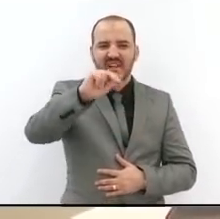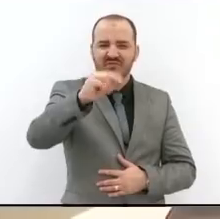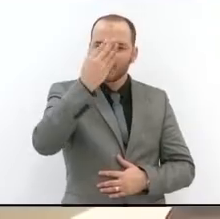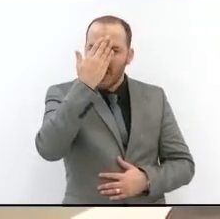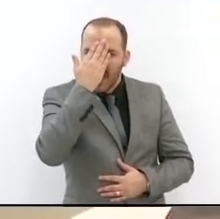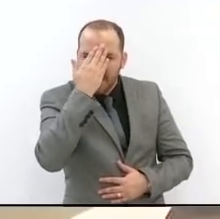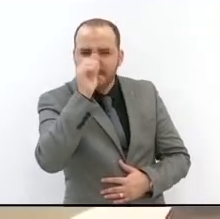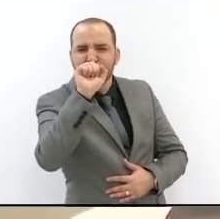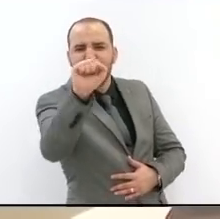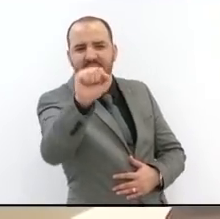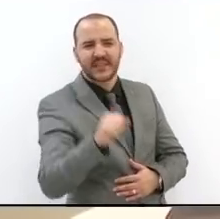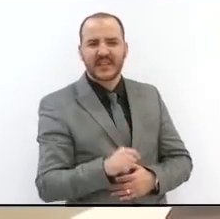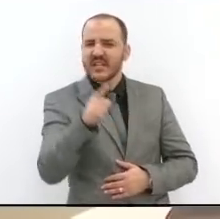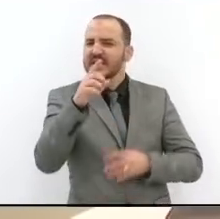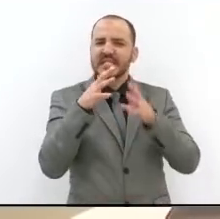أيضا؟